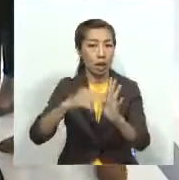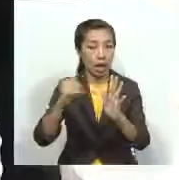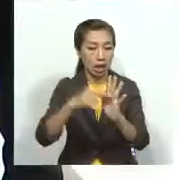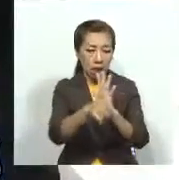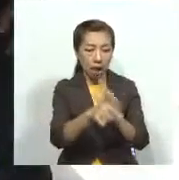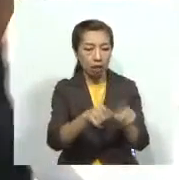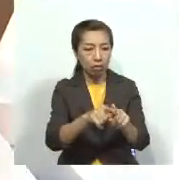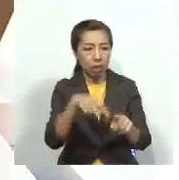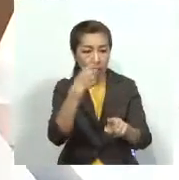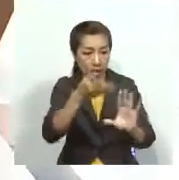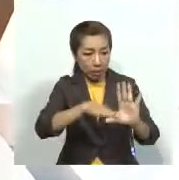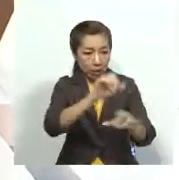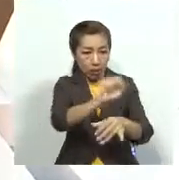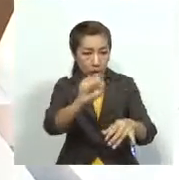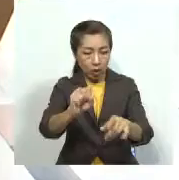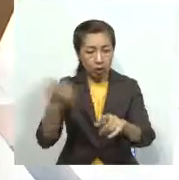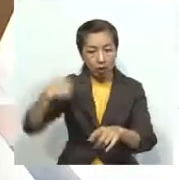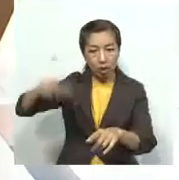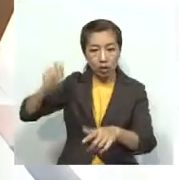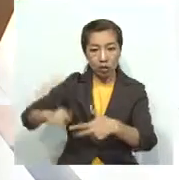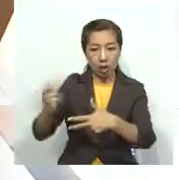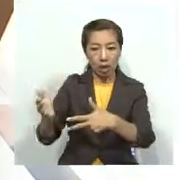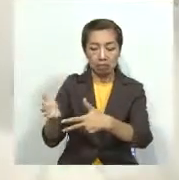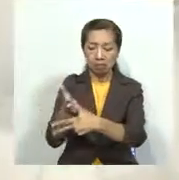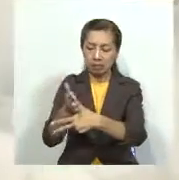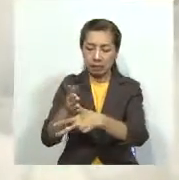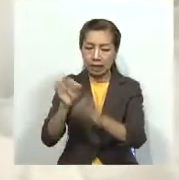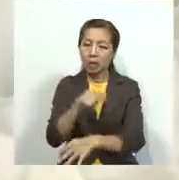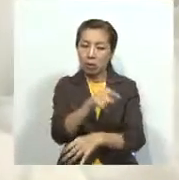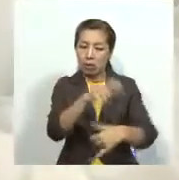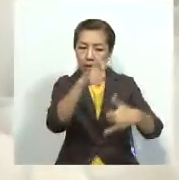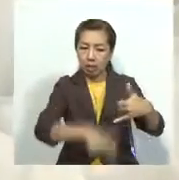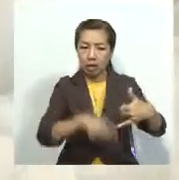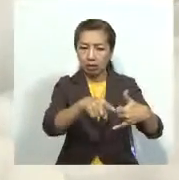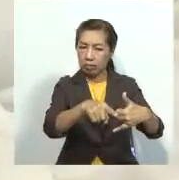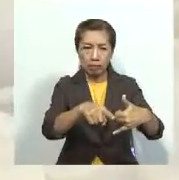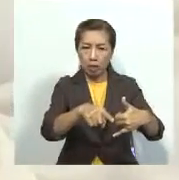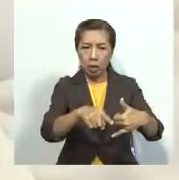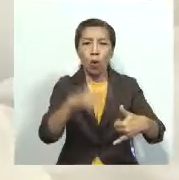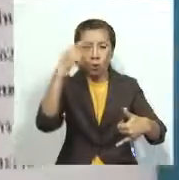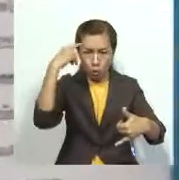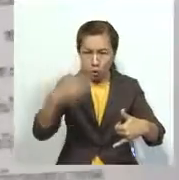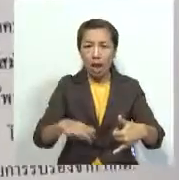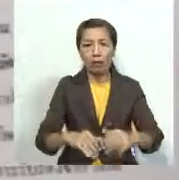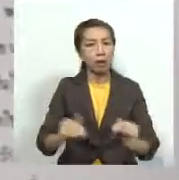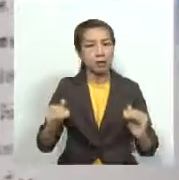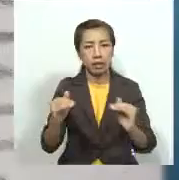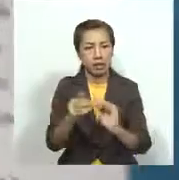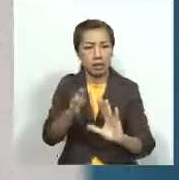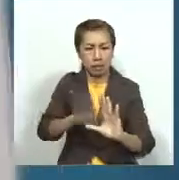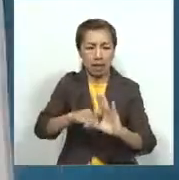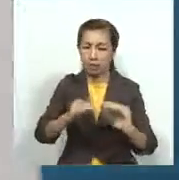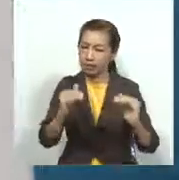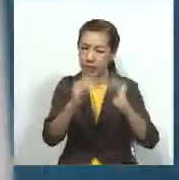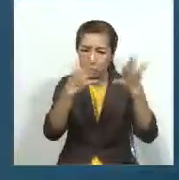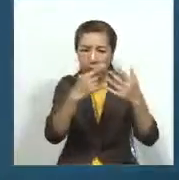คำสั่งถอนชื่อออกจากการเป็นผู้สมัครเนื่องจากขาดคุณสมบัติไม่มีสิทธิ์ลงสมัครแล้วก็เป็นผู้ที่รู้อยู่แล้วว่าไม่มีสิทธิ์สมัครแต่ยังฝ่าฝื